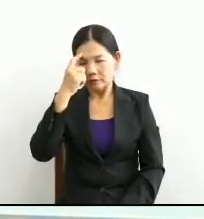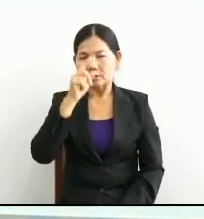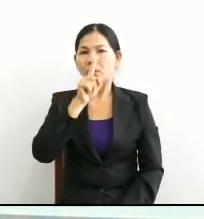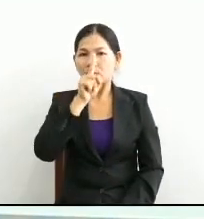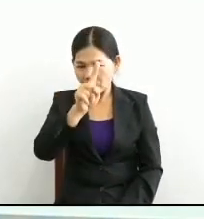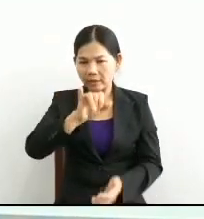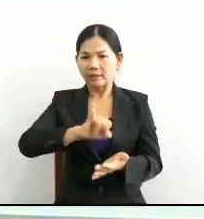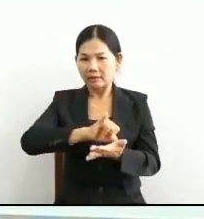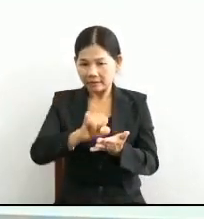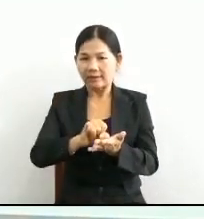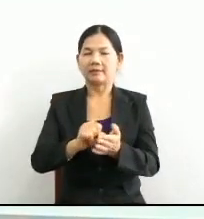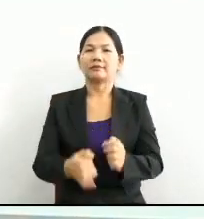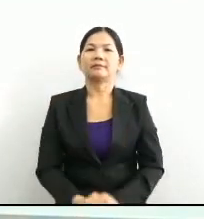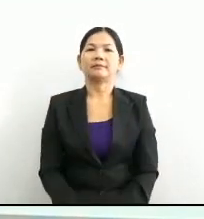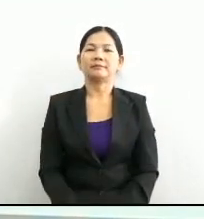cô rộng mới